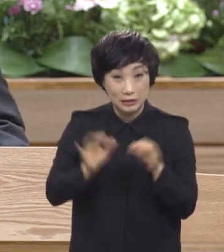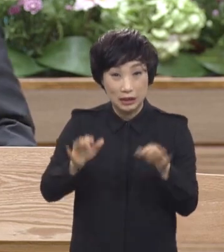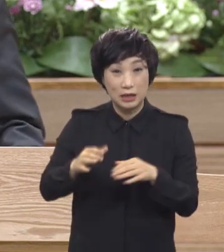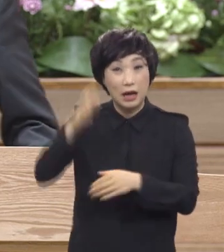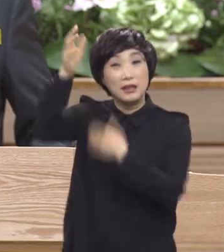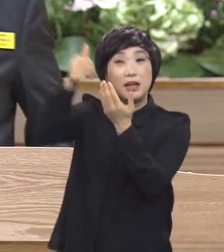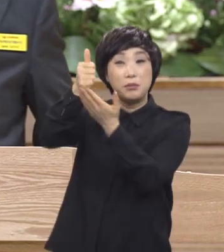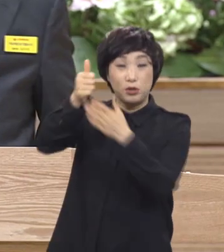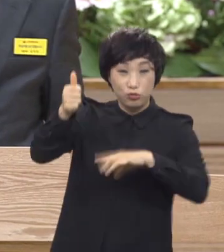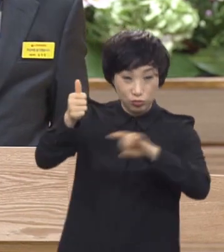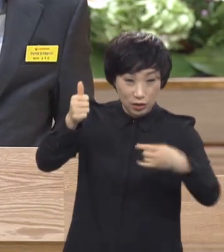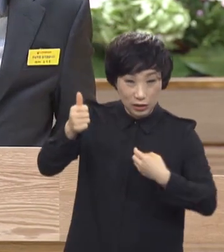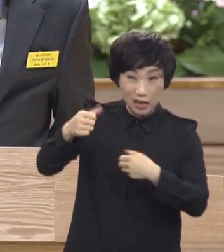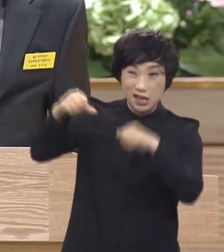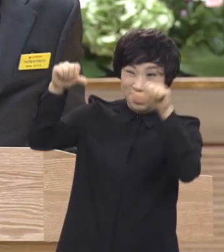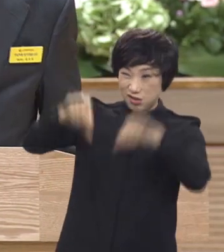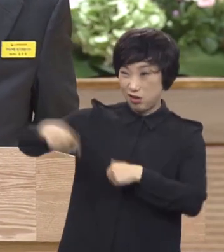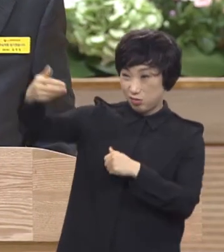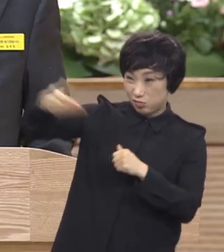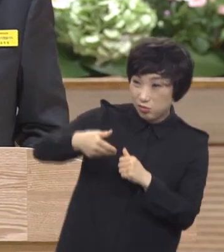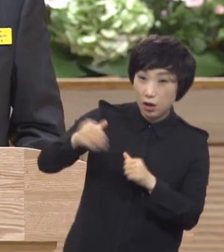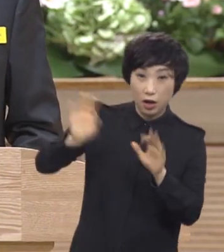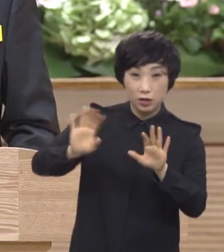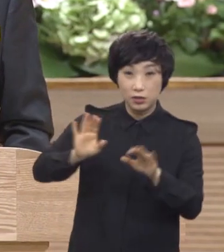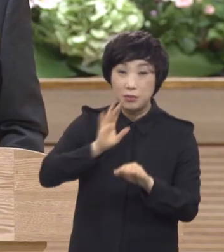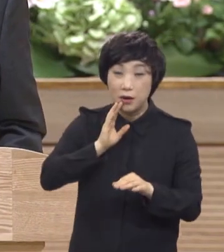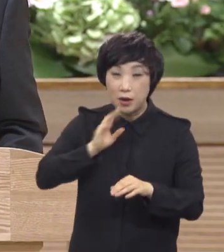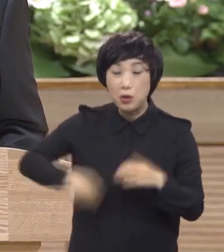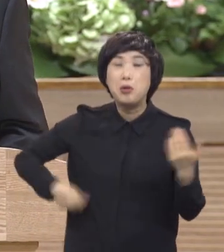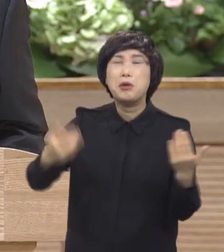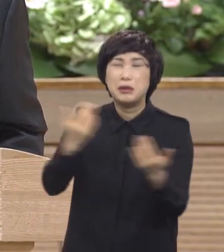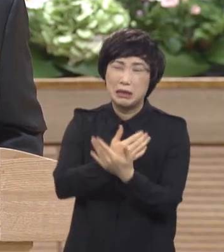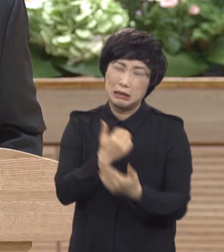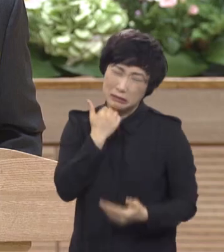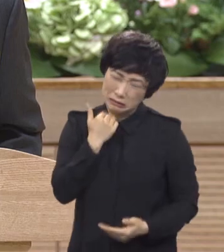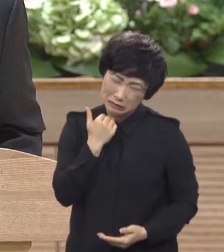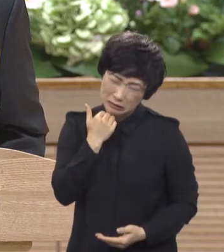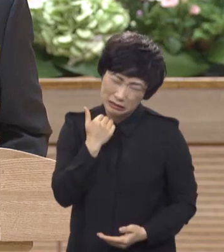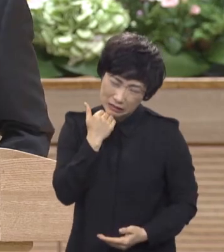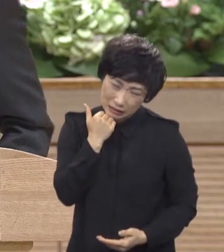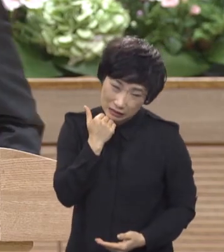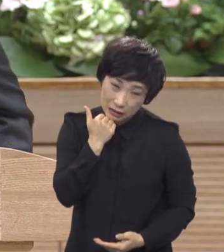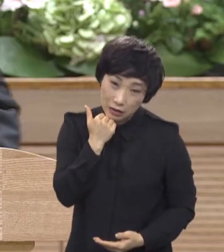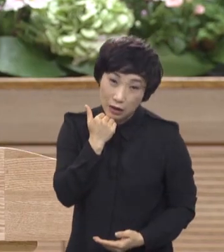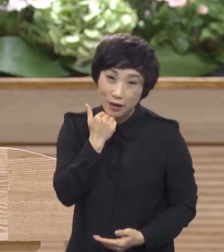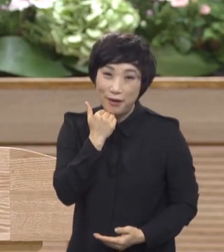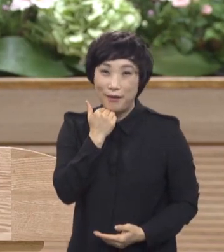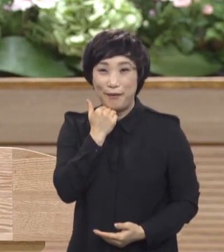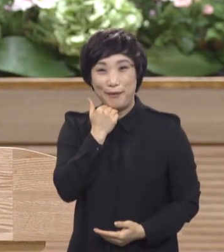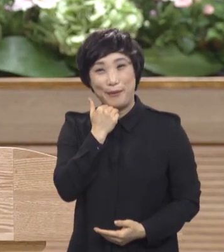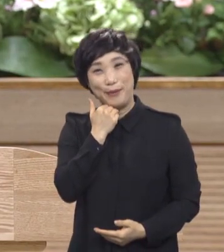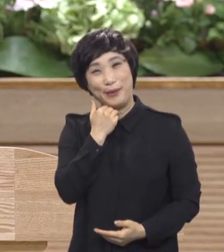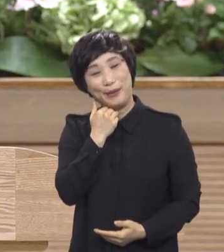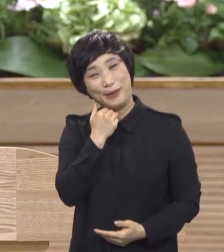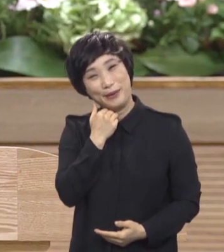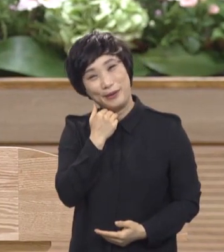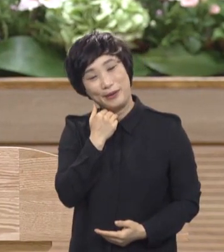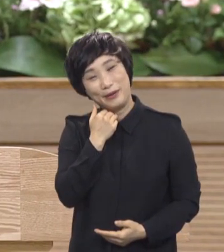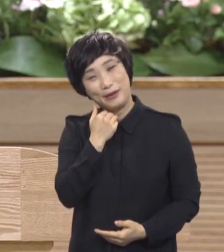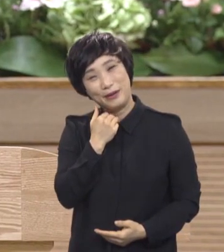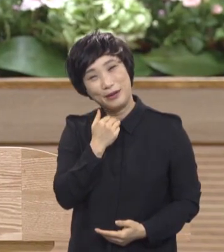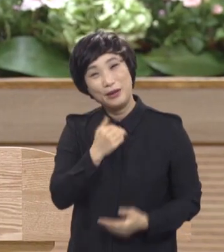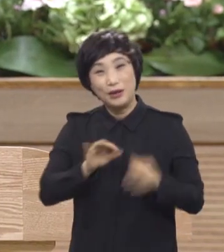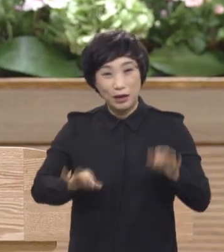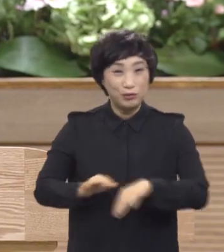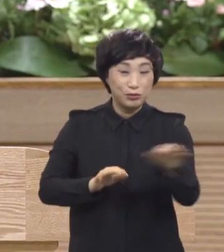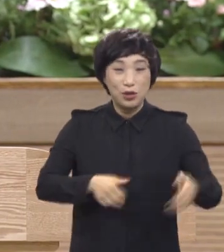조주하지 않으시고 회귀하기를 기다리신다 정말 우리가 허다한 죄가